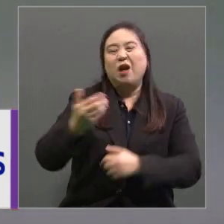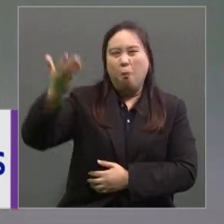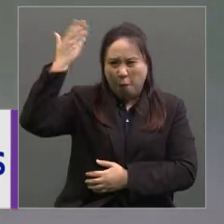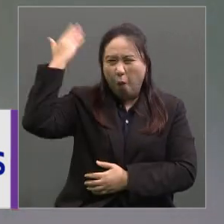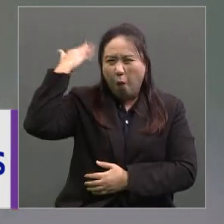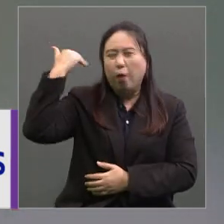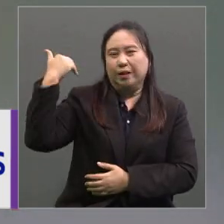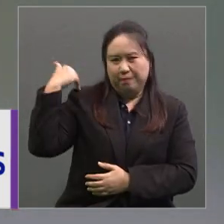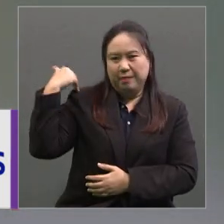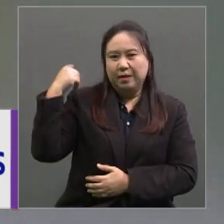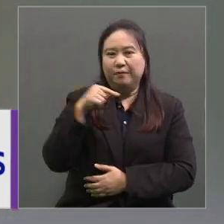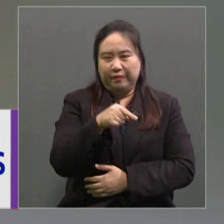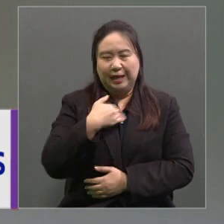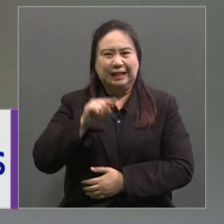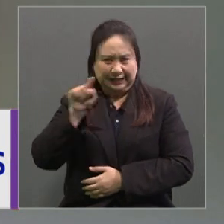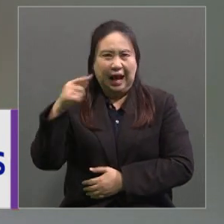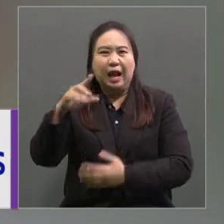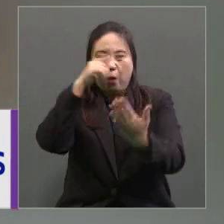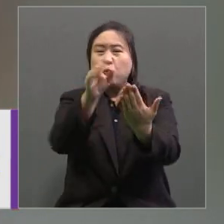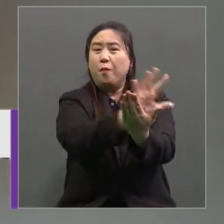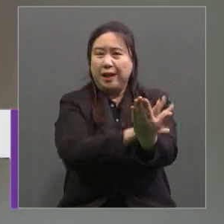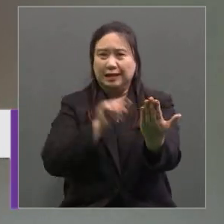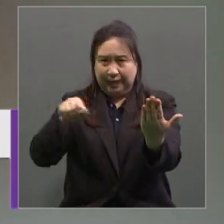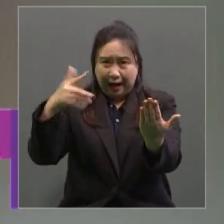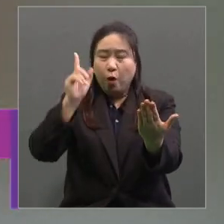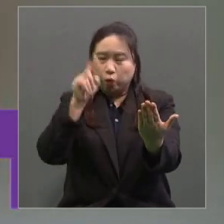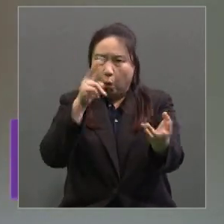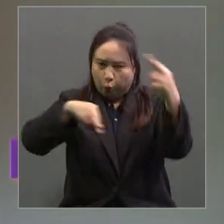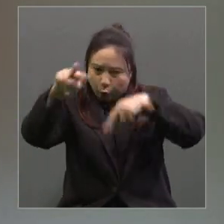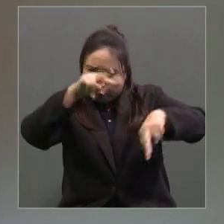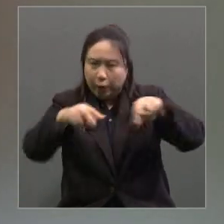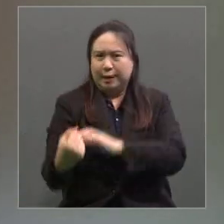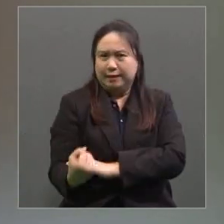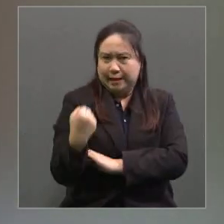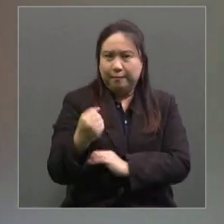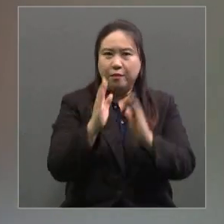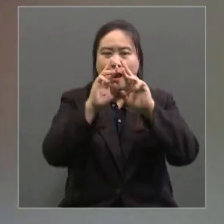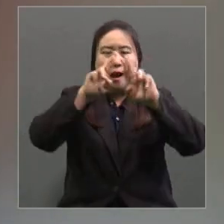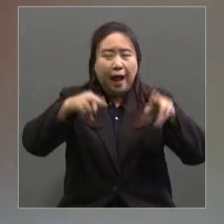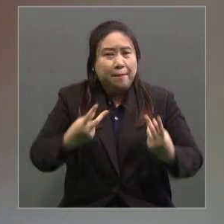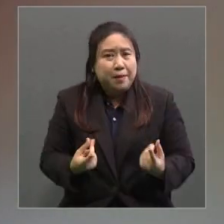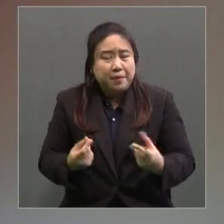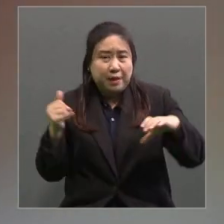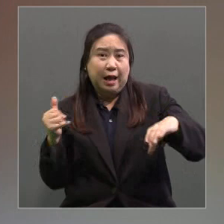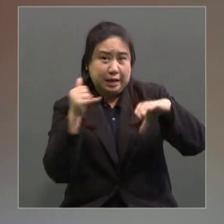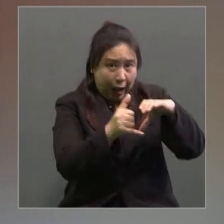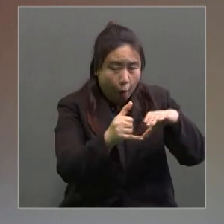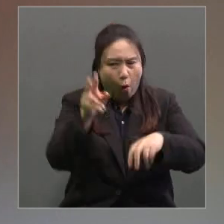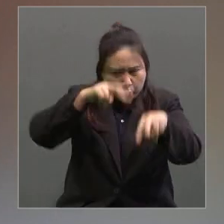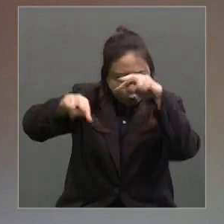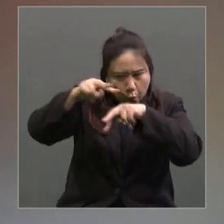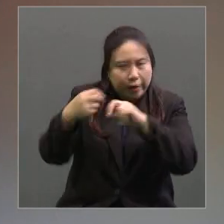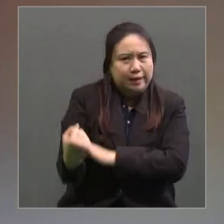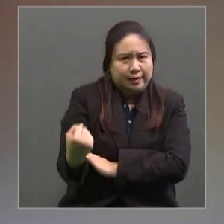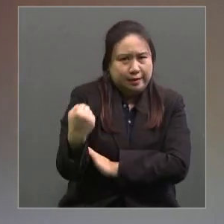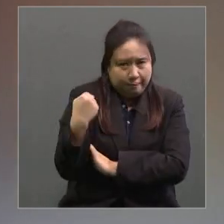รณีนี้แล้วเนี่ยท่านก็สั่งการไปทั่วประเทศอยู่แล้วว่าต้องเข้มงวดกวดขันในการตรวจสอบคนที่จะเข้ามาใช้บริการสถานบันเทิงหลักๆ